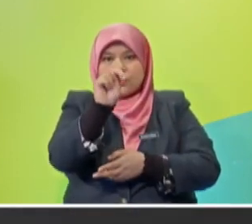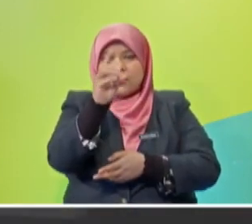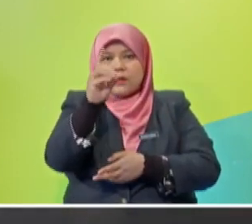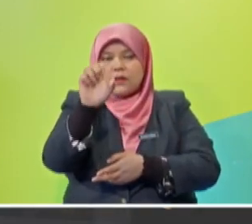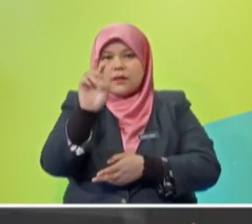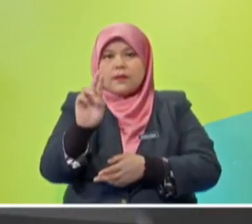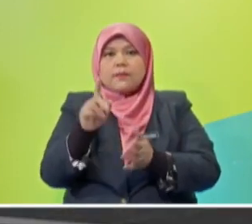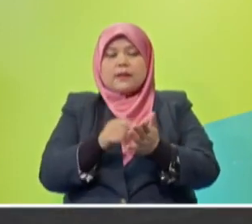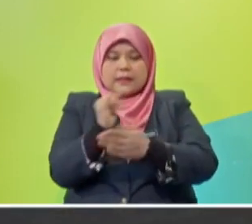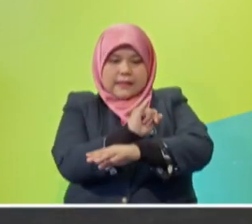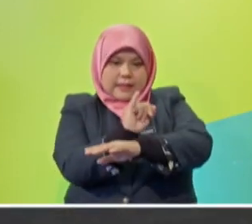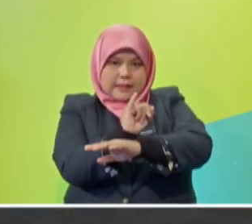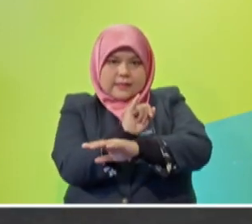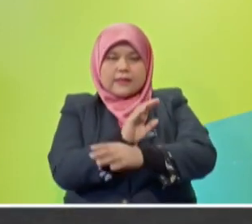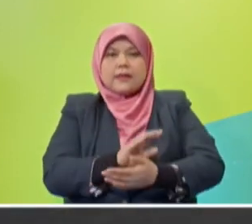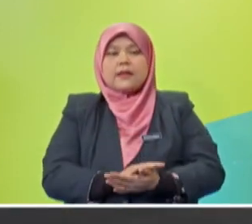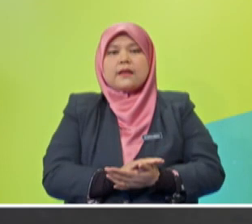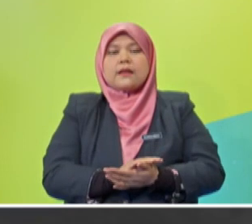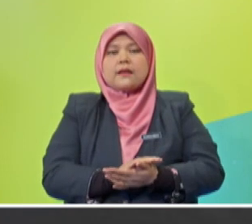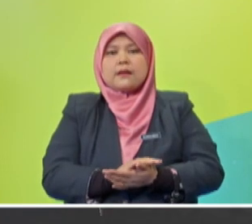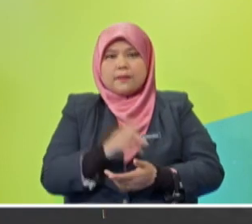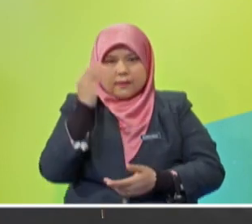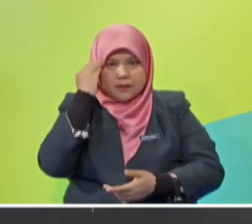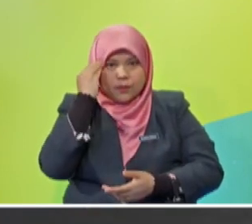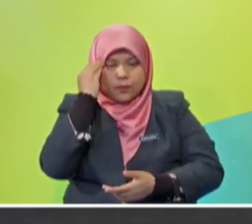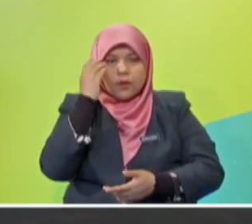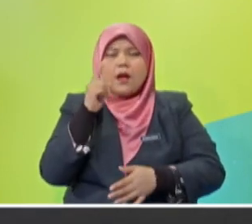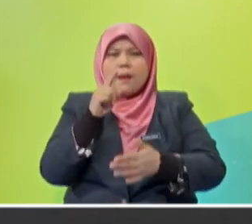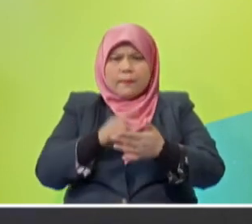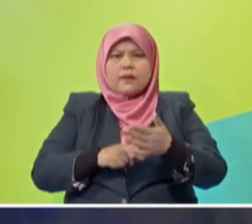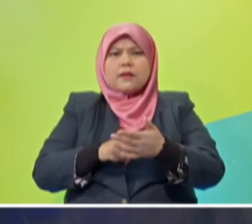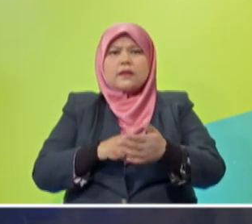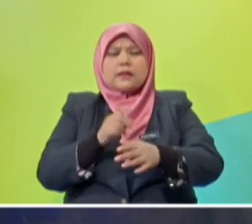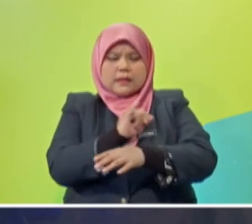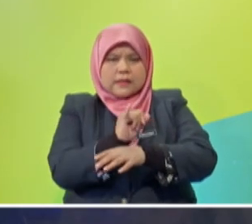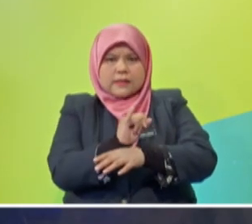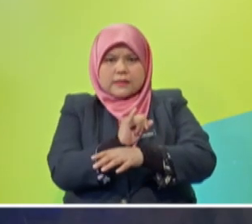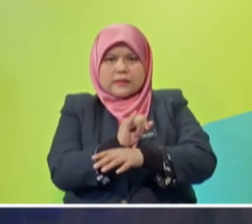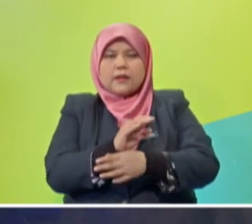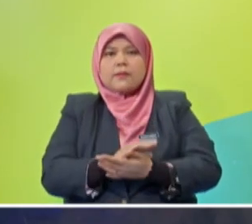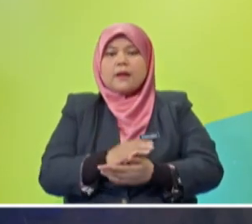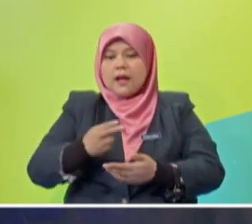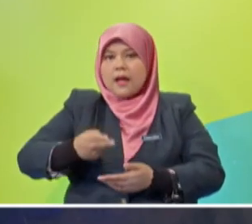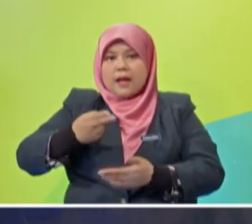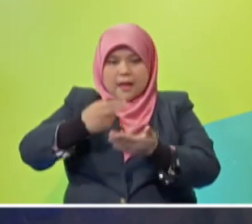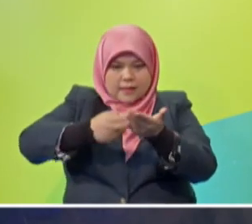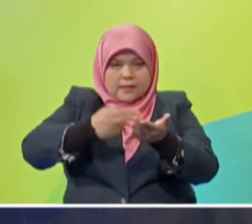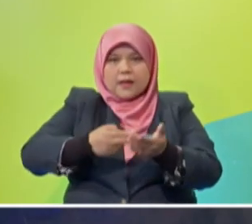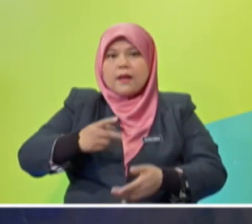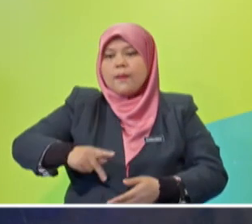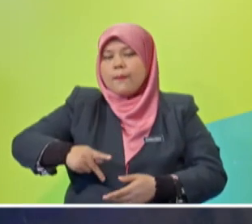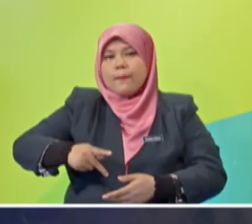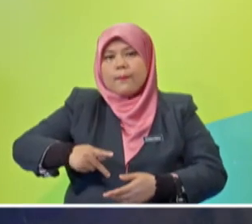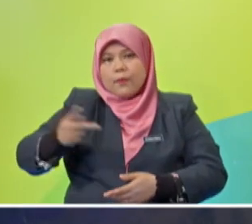sektor perindustrian. Okey, di mana kena tahulah bila sebut perindustrian melibatkan penghasilan produk kilang.